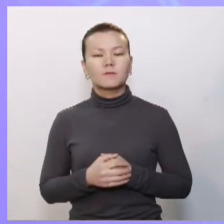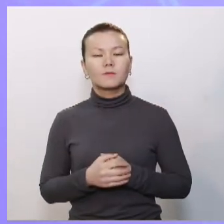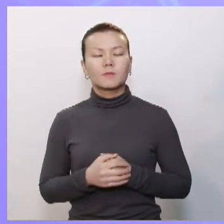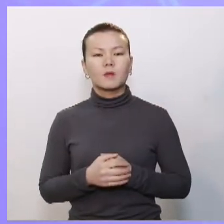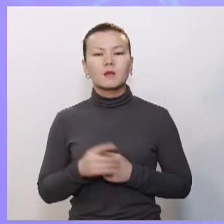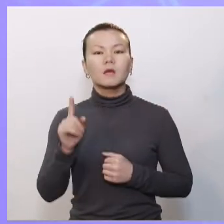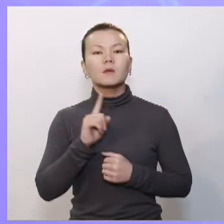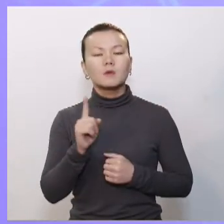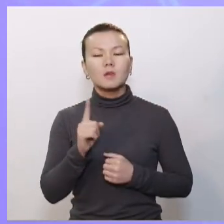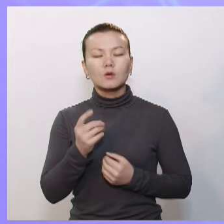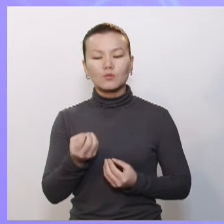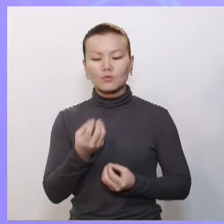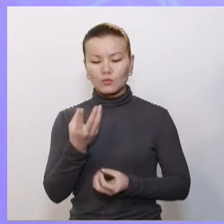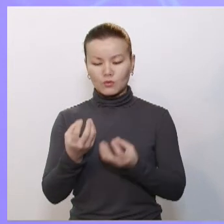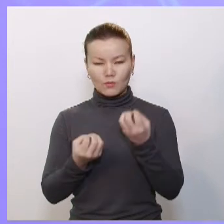Эмнелер гүлдөй башташат?